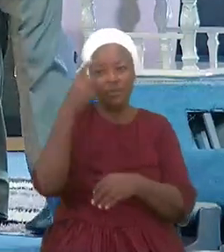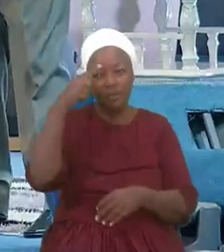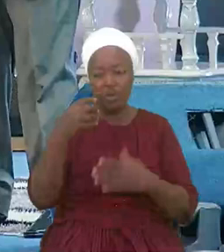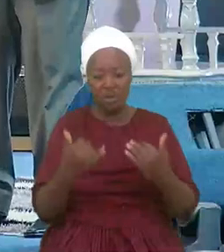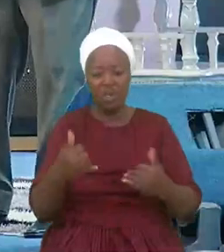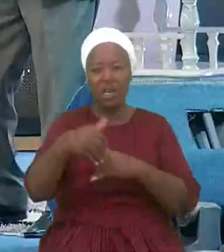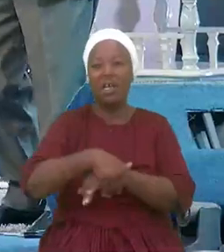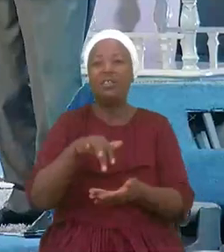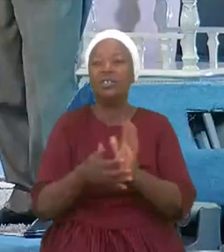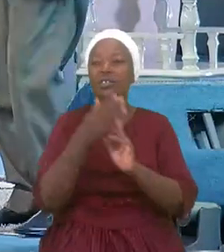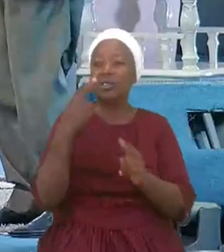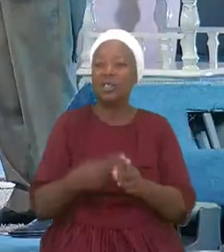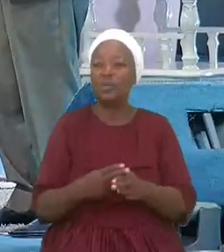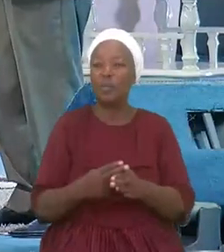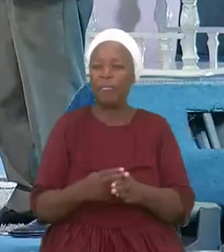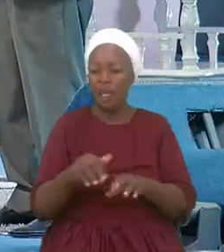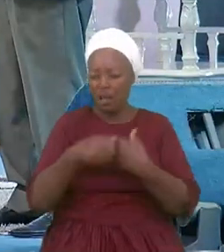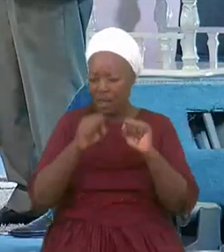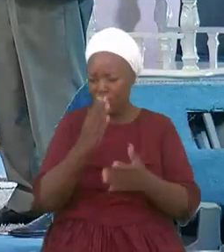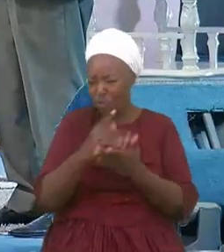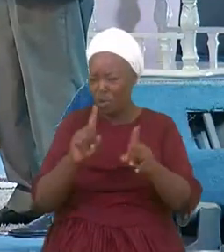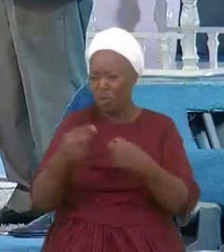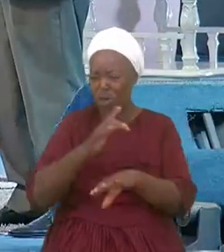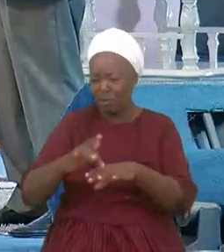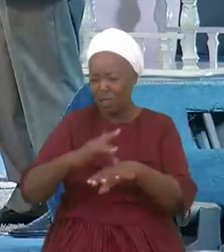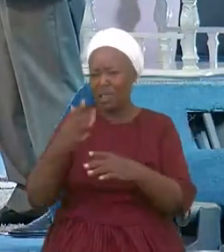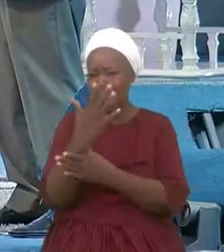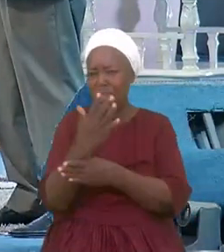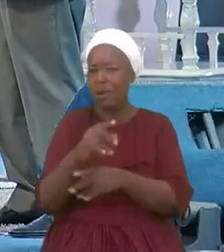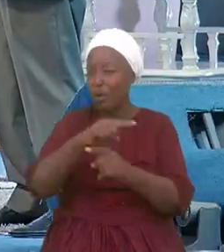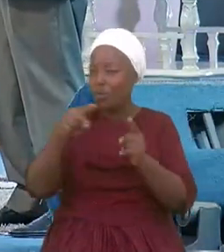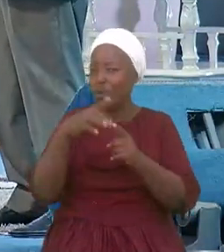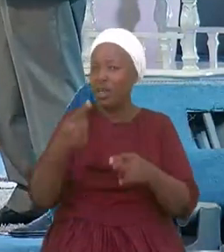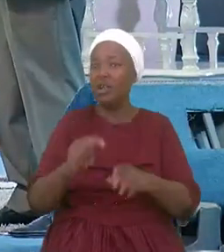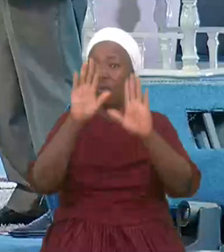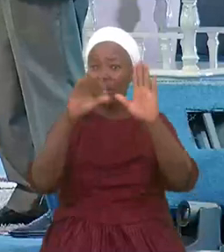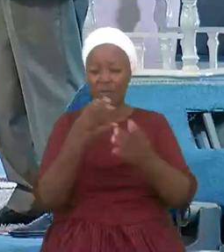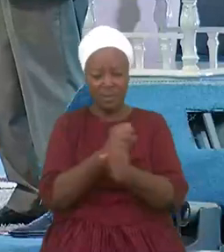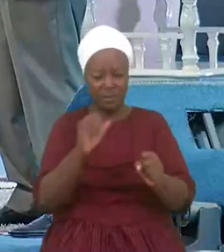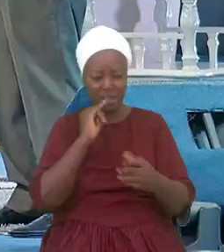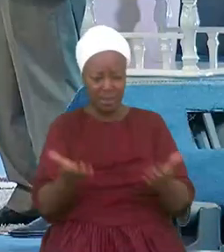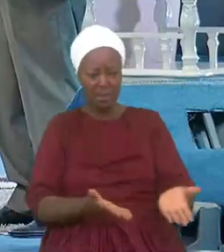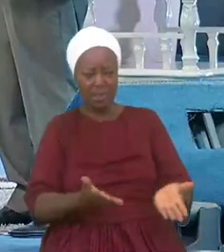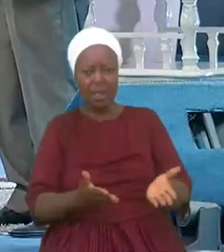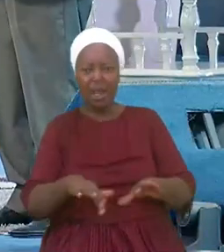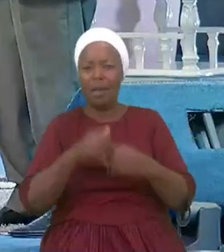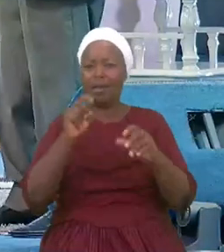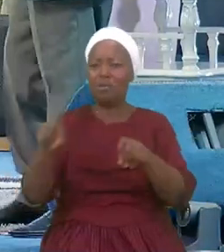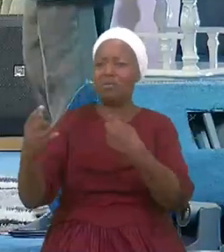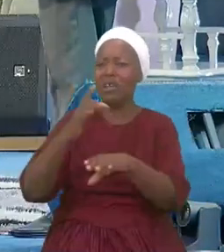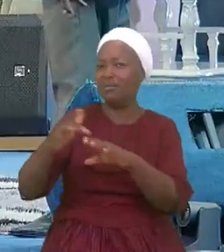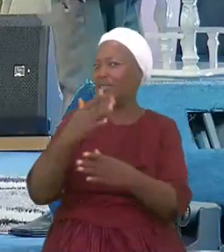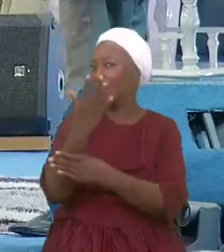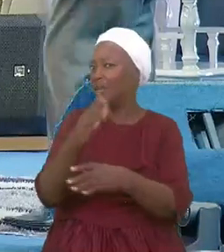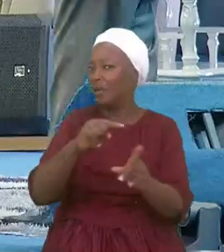trouver que ce dieu est suffisant pour vous ce soir comment quelqu'un peut quitter ici